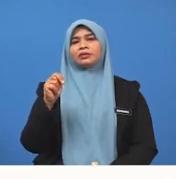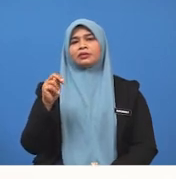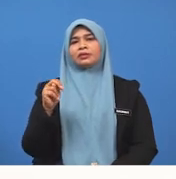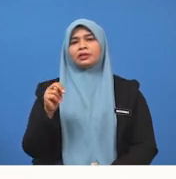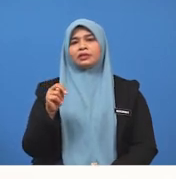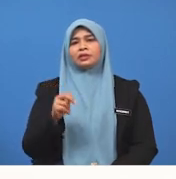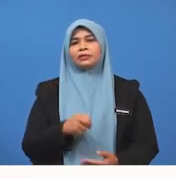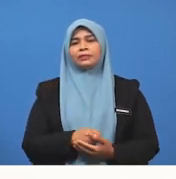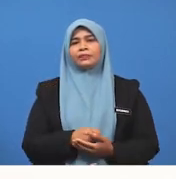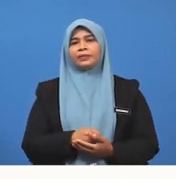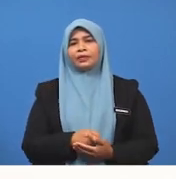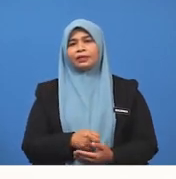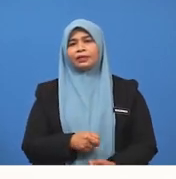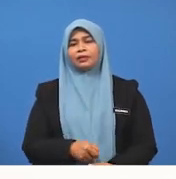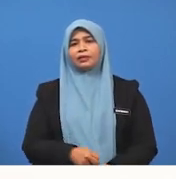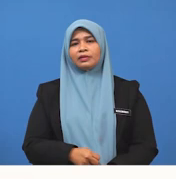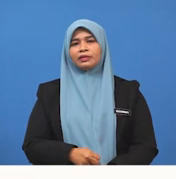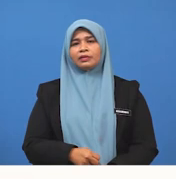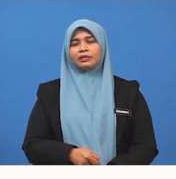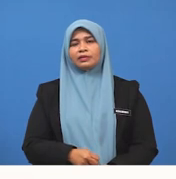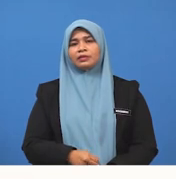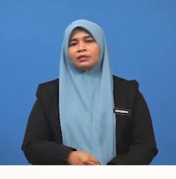Umar bin Katsir ad-dimasyqi